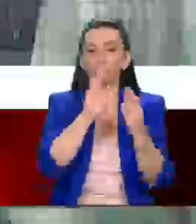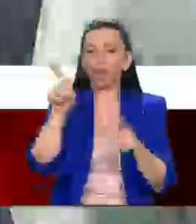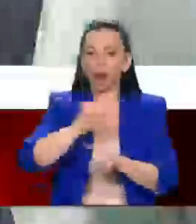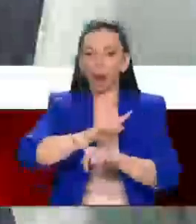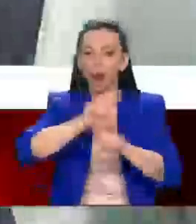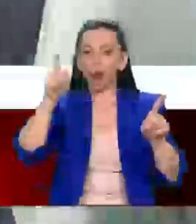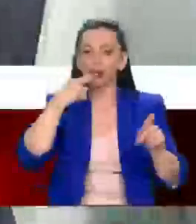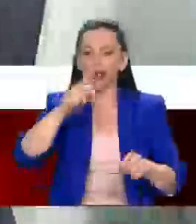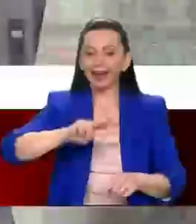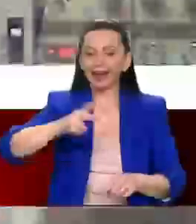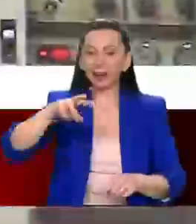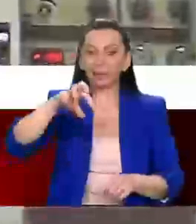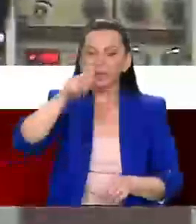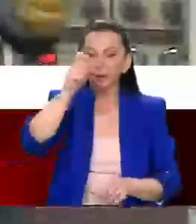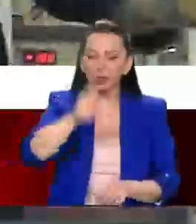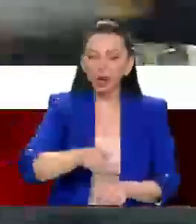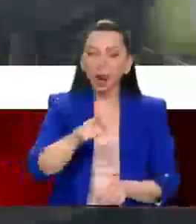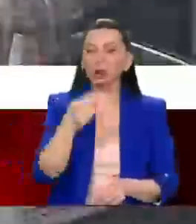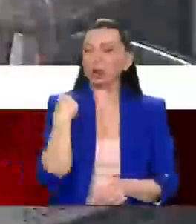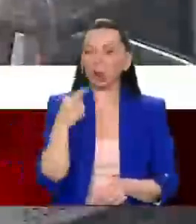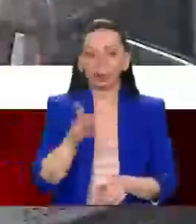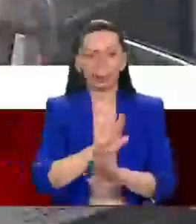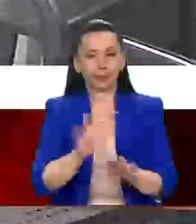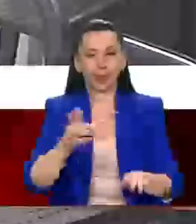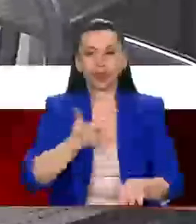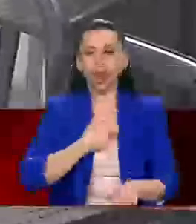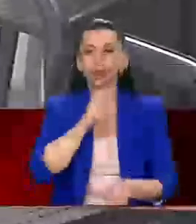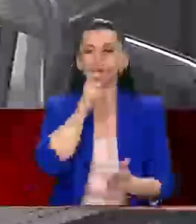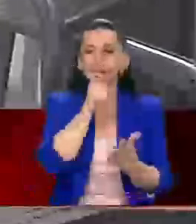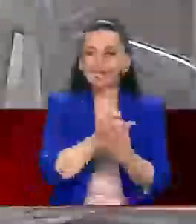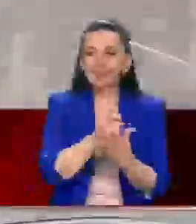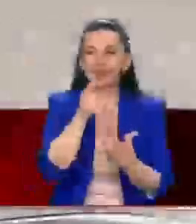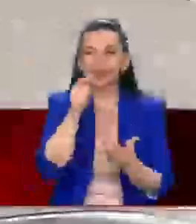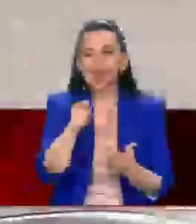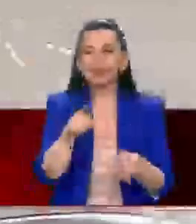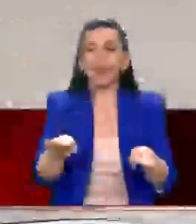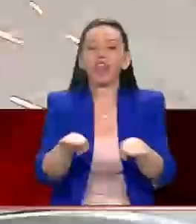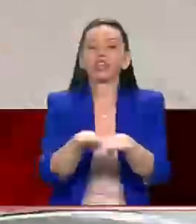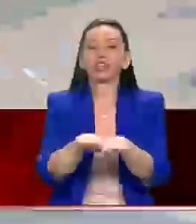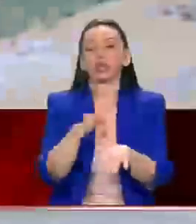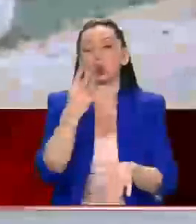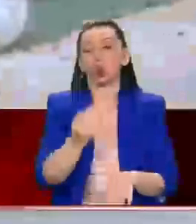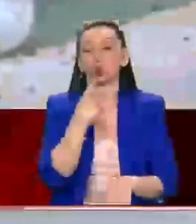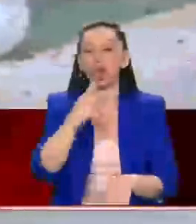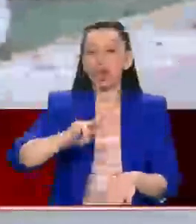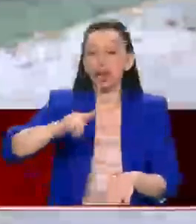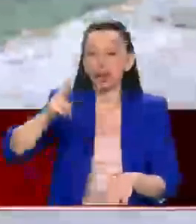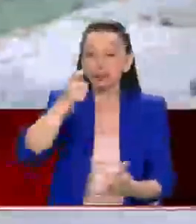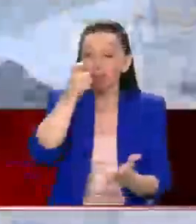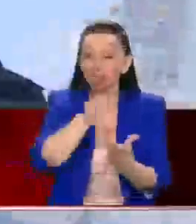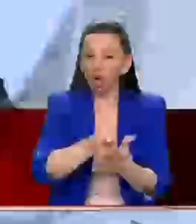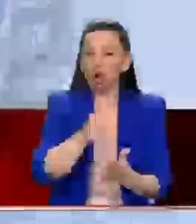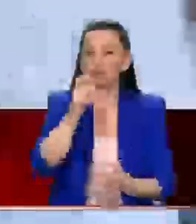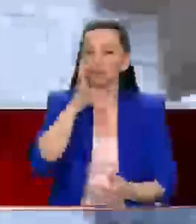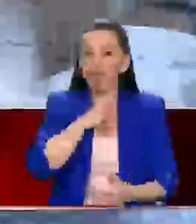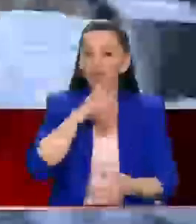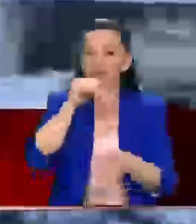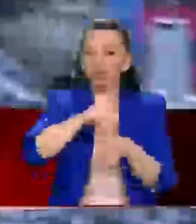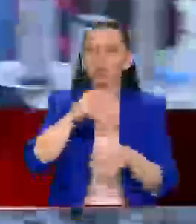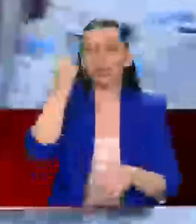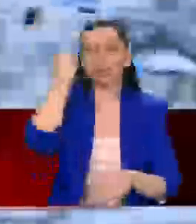ettiği kademeli prim gün sayısı şartının yeni olmadığını, kanun teklifinin kısıtlayıcı değil eşitlikçi olduğunu anlattı. Kademe şartı getiriliyor iddiaları